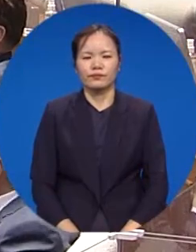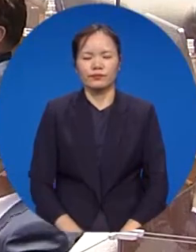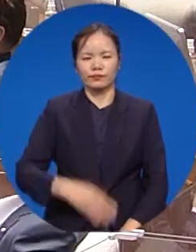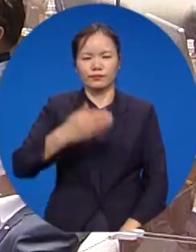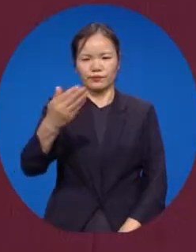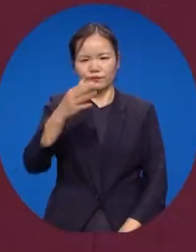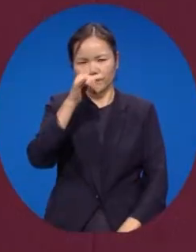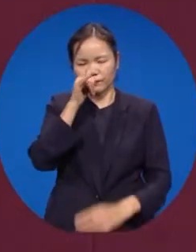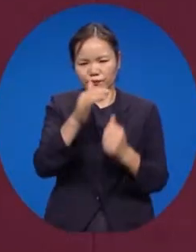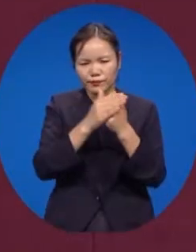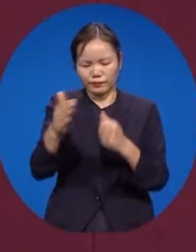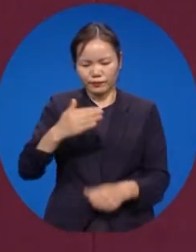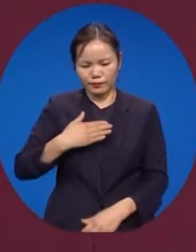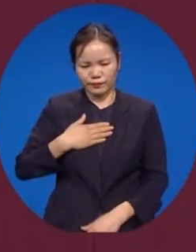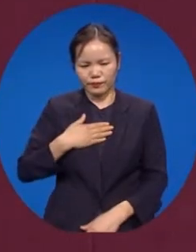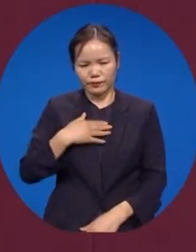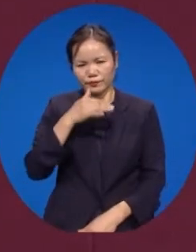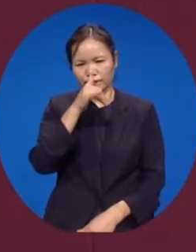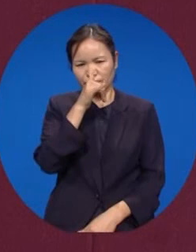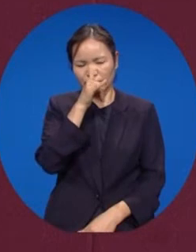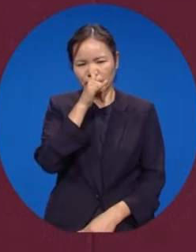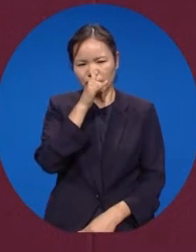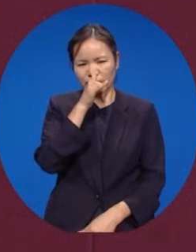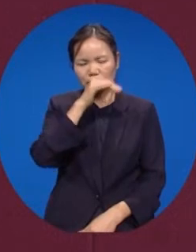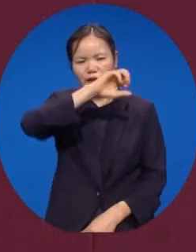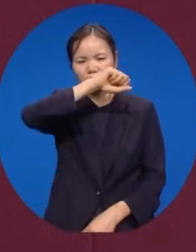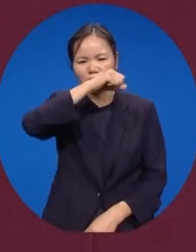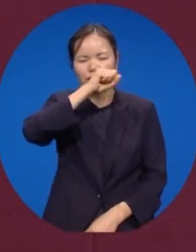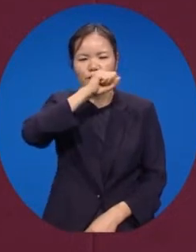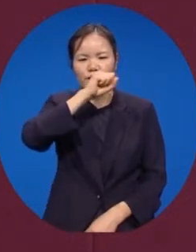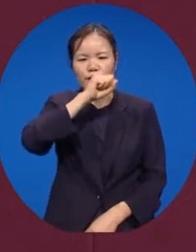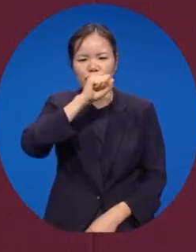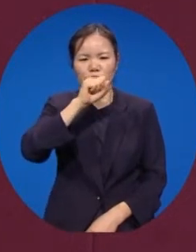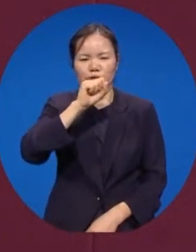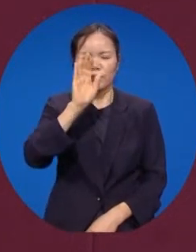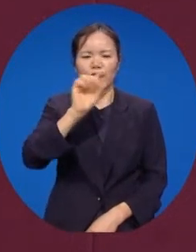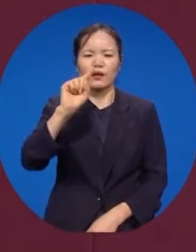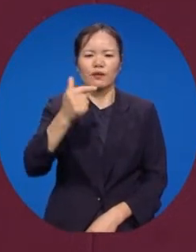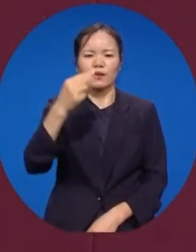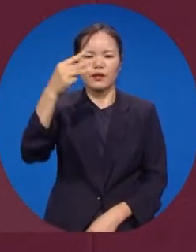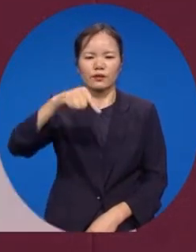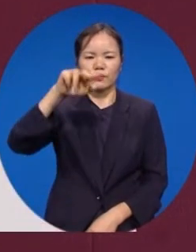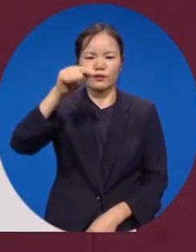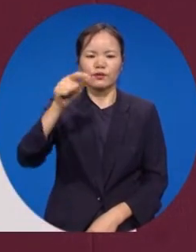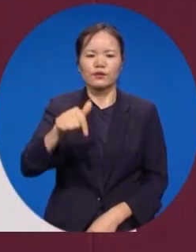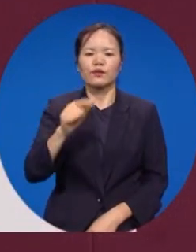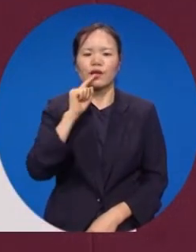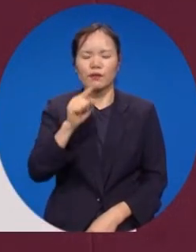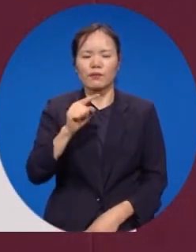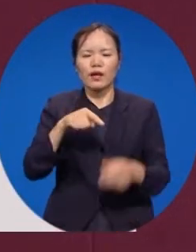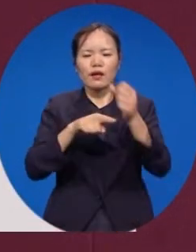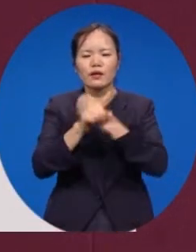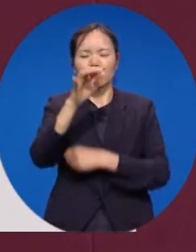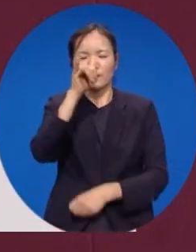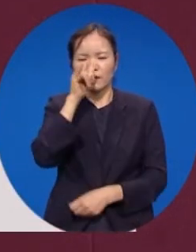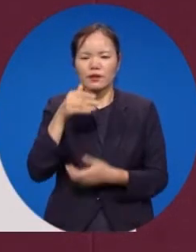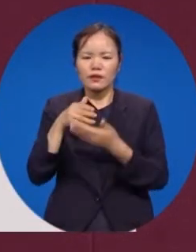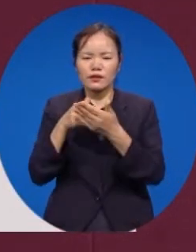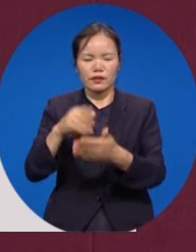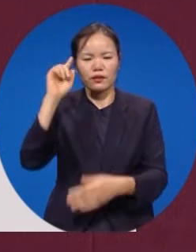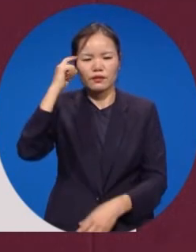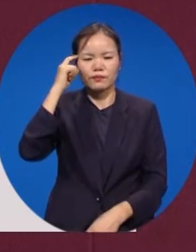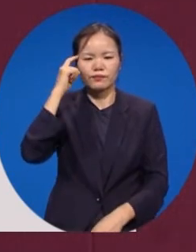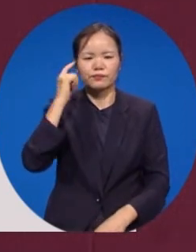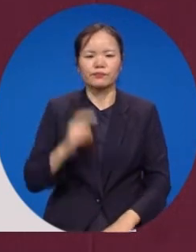당신이 있어 내가 있다는 아프리카 반투족의 말, 참으로 의미가 있는 제안이라고